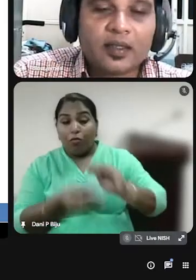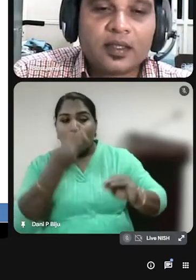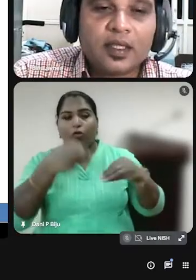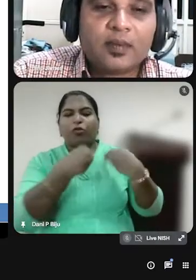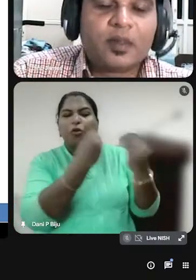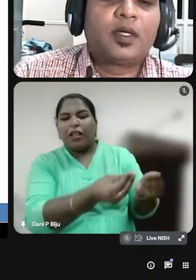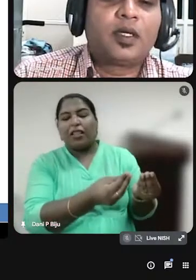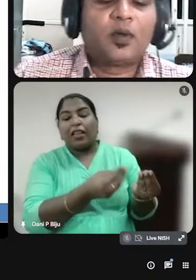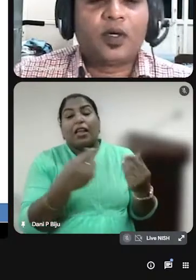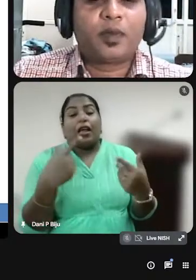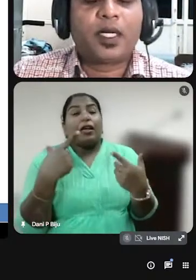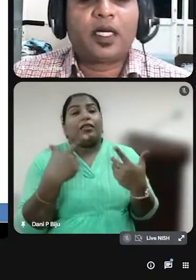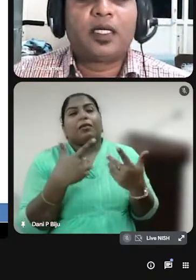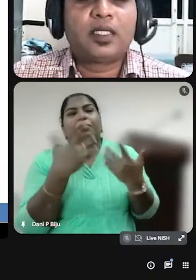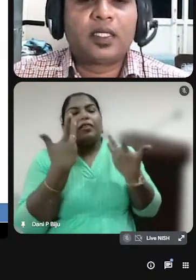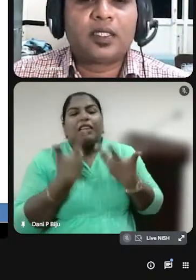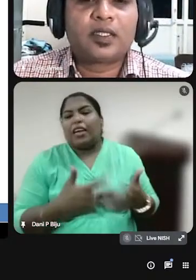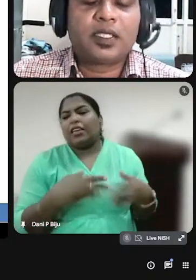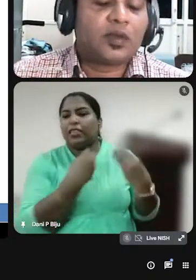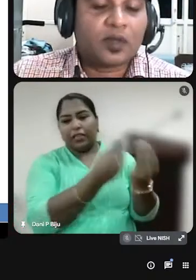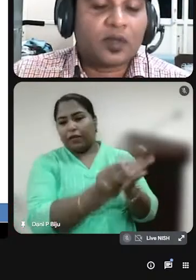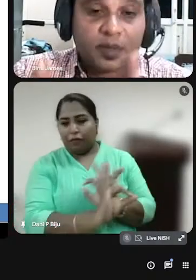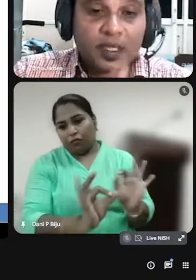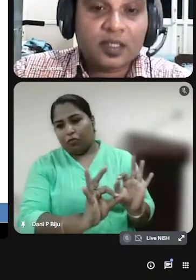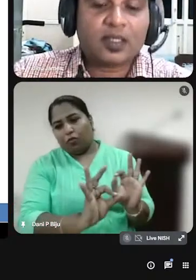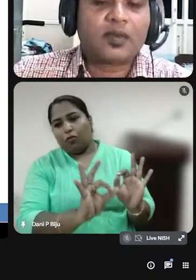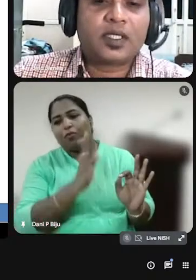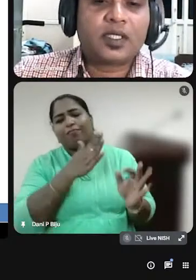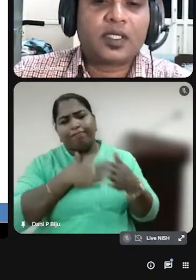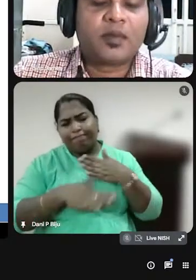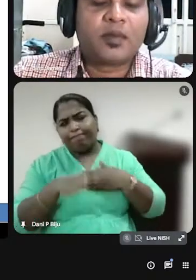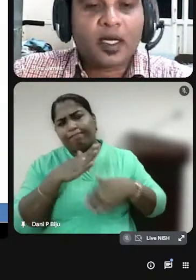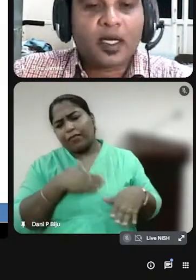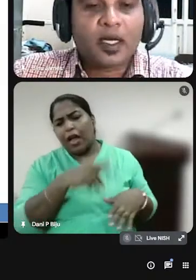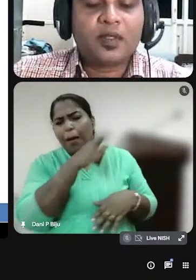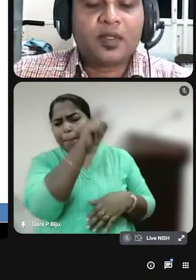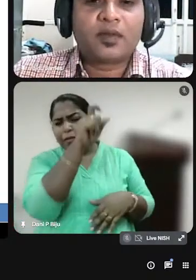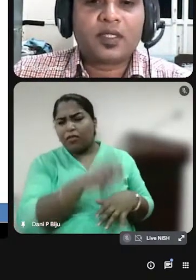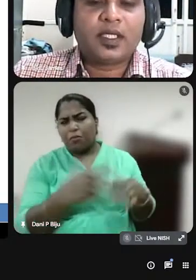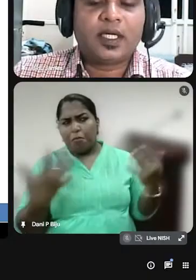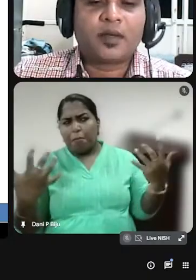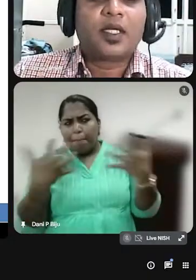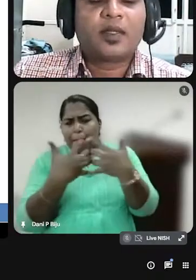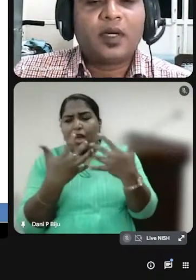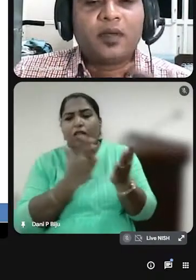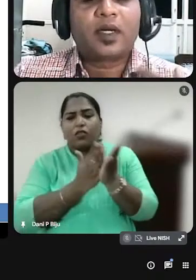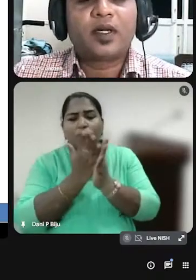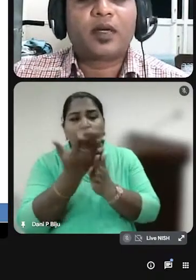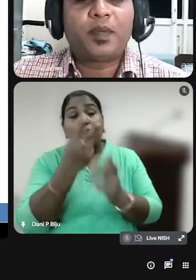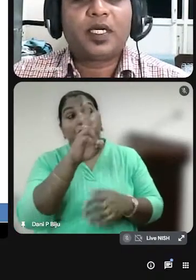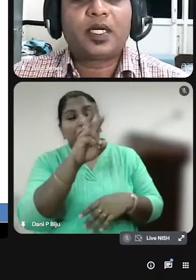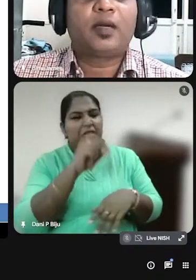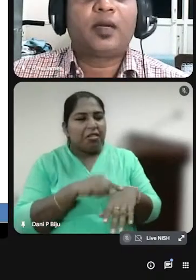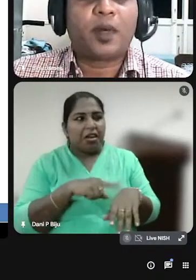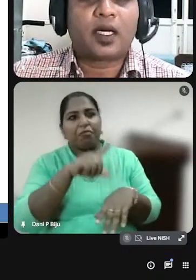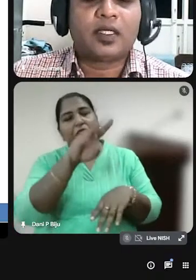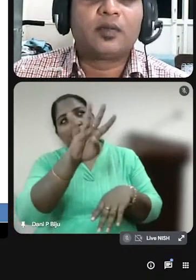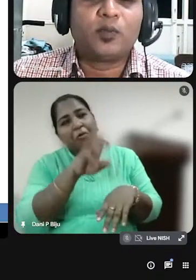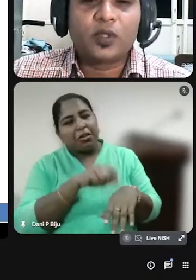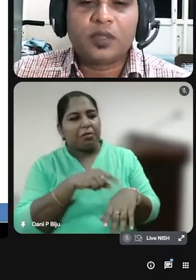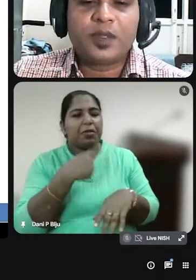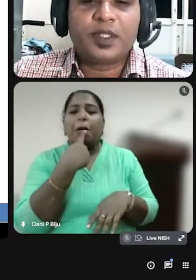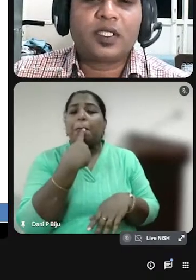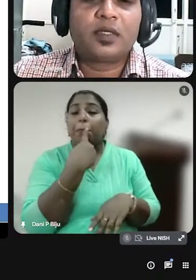കാര്യമാണ്. അപ്പൊ നമ്മള് കൂട്ടിരിപ്പുകാരെല്ലാം ചെയ്തതിന് വെച്ചാൽ ഇത് 15 തവണ ചെയ്യണം, അല്ലെങ്കിൽ 20 തവണ ചെയ്യണം. നമ്മൾ ഇവരെ കൊണ്ട് റിപ്പീറ്റഡ് ആയിട്ട്